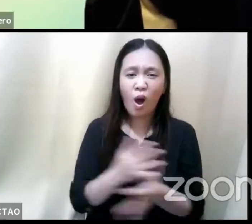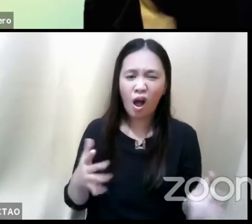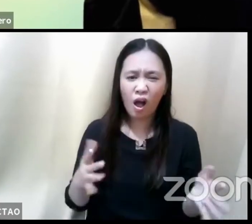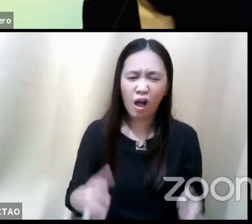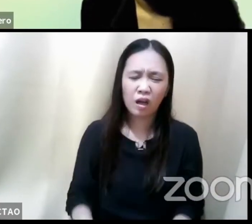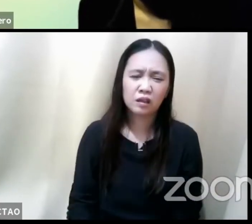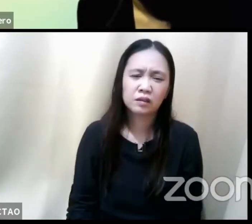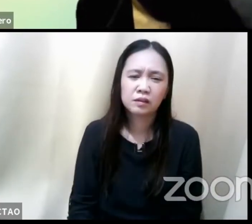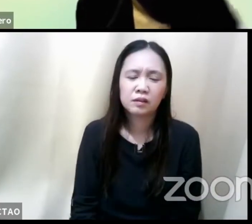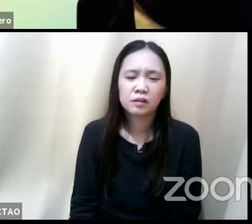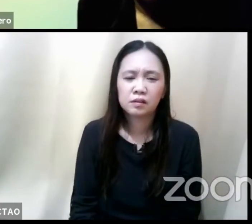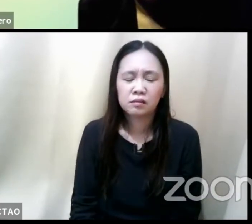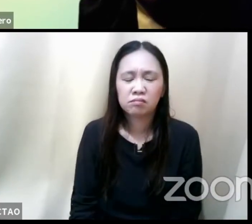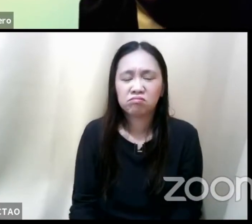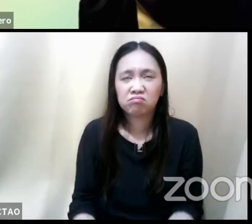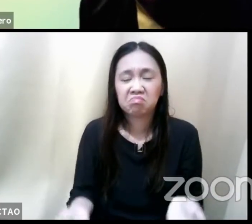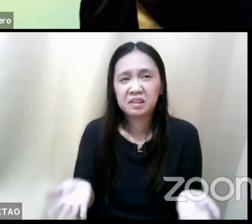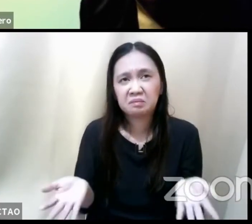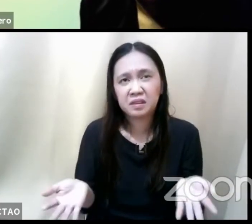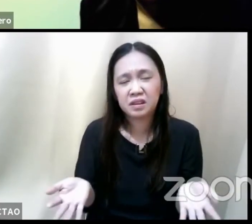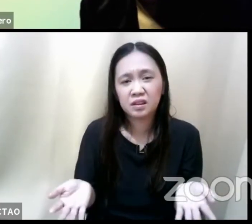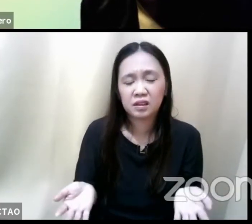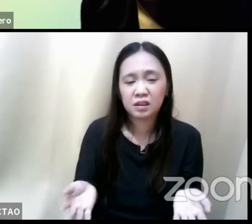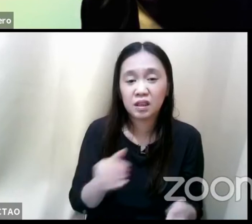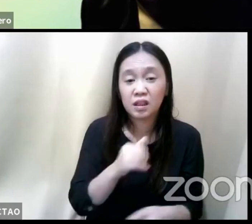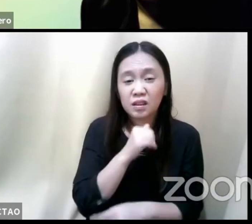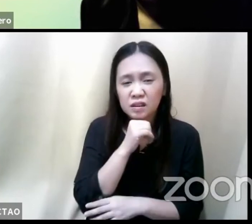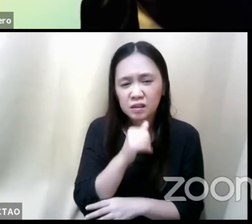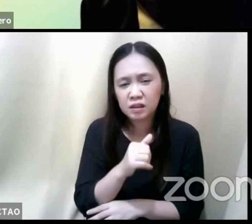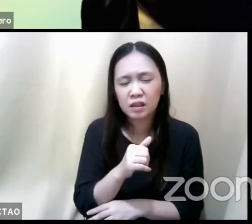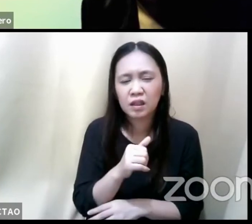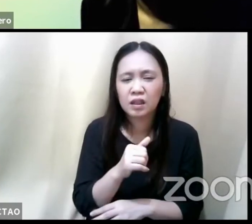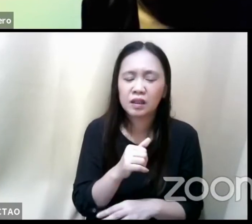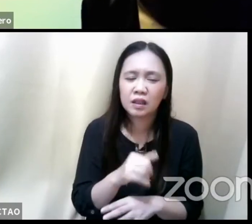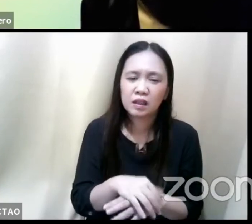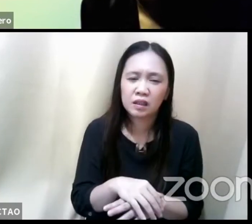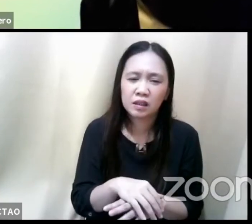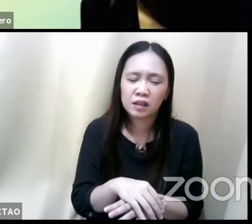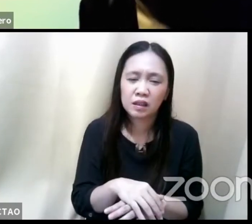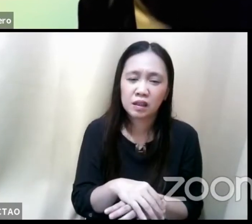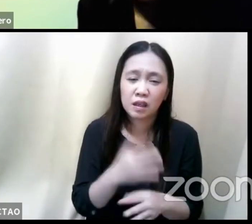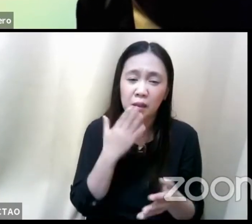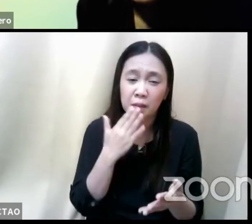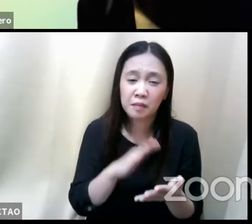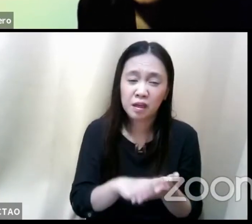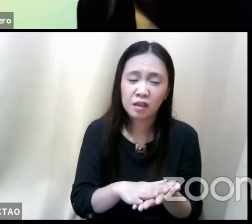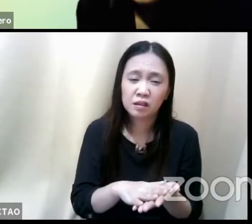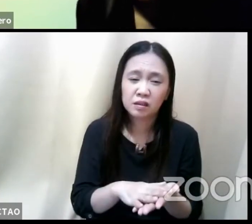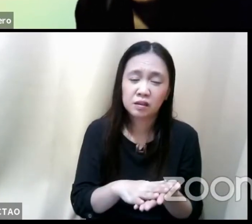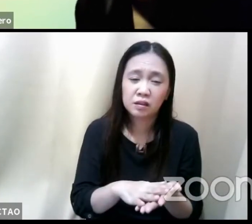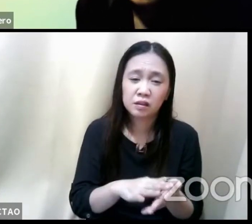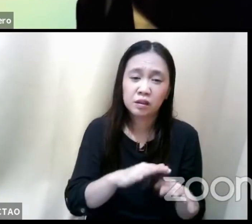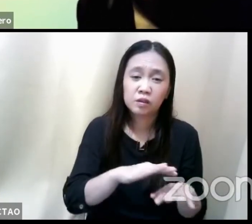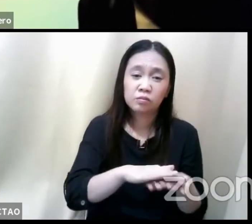ko, siguro, hindi naman siguro masamang tuhuran mo. Basta mabigay mo yung sinasabing 100 to